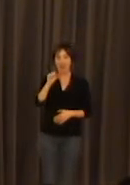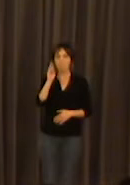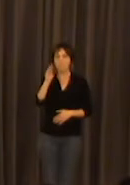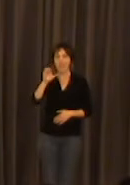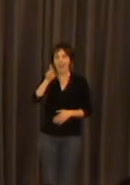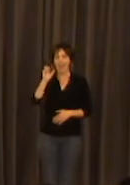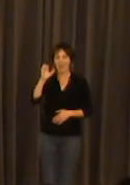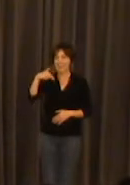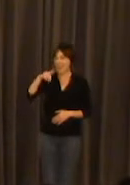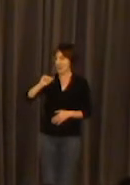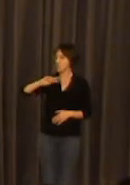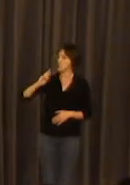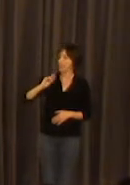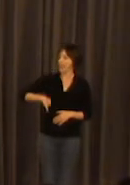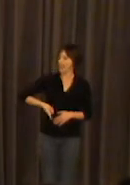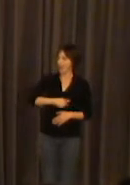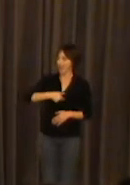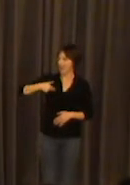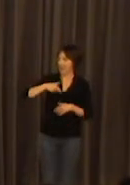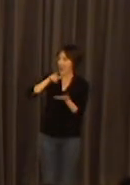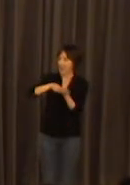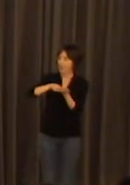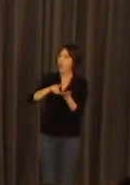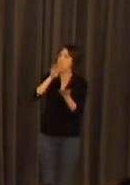és subdirectora general de Llengua i Plurilingüisme de la